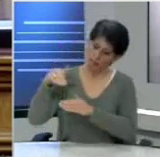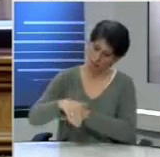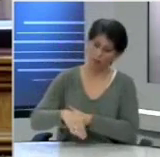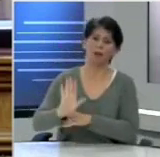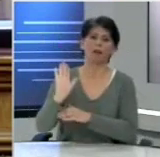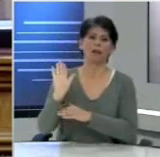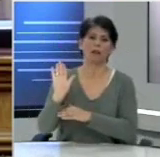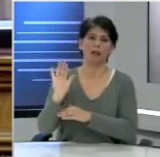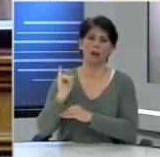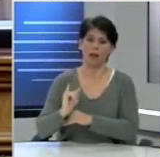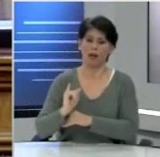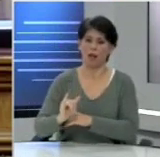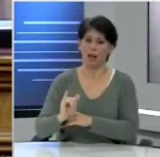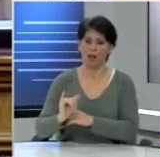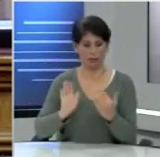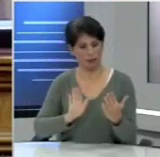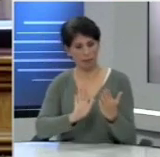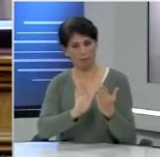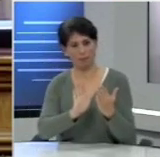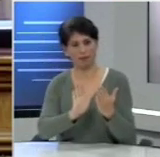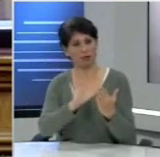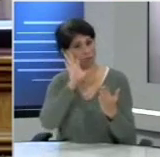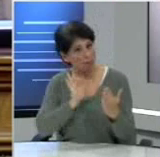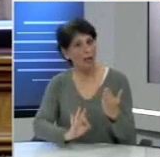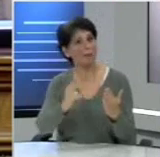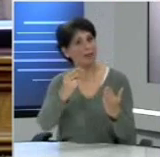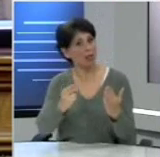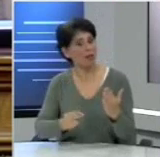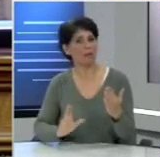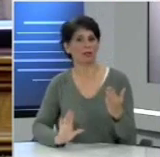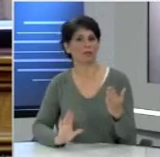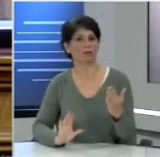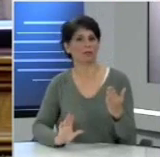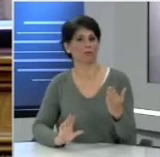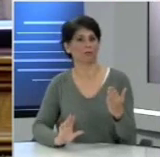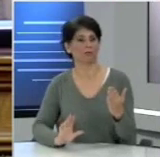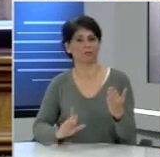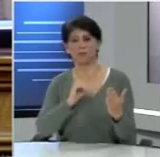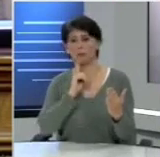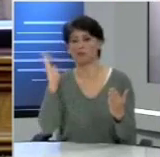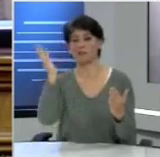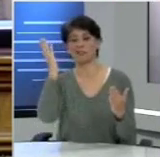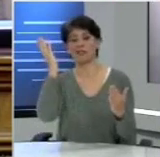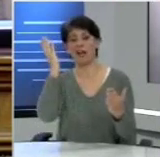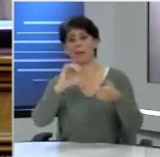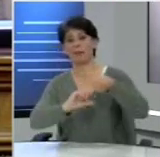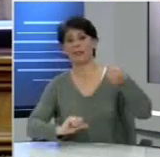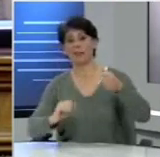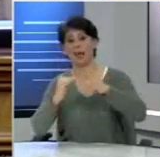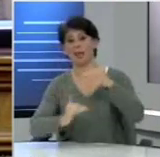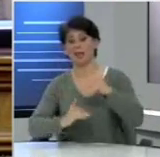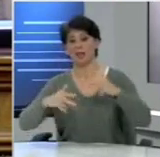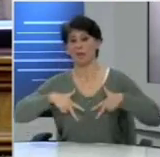δεν κάπτεται ακόμη και μπροστά σε αντικειμενικά ζητήματα. Όπως το δίθεν πτυχίο του Υφυπουργού